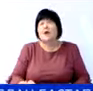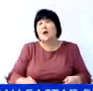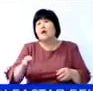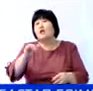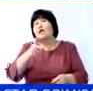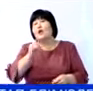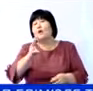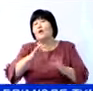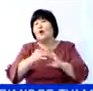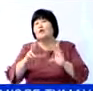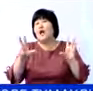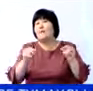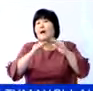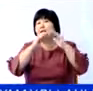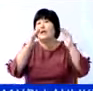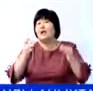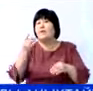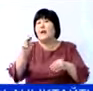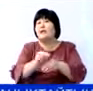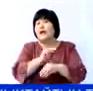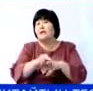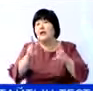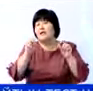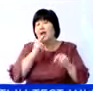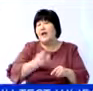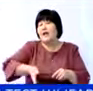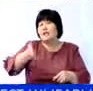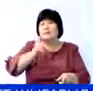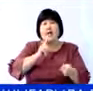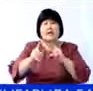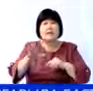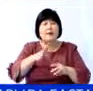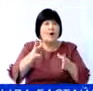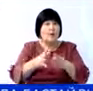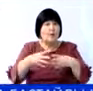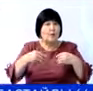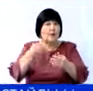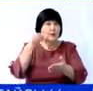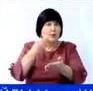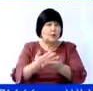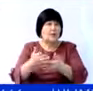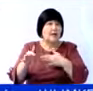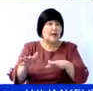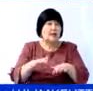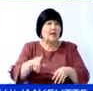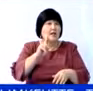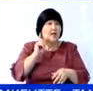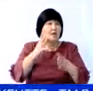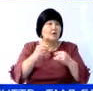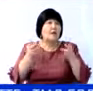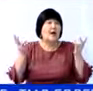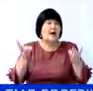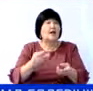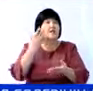Жаңақорған ауданында бақытты шаңырақ және бала тәрбиесі тақырыбында семинар-тренинг болды. Отбасы құндылығын дәріптеген шарадан жас отбасылар